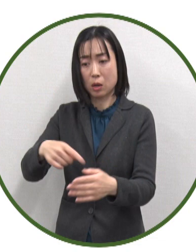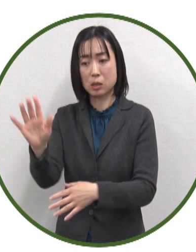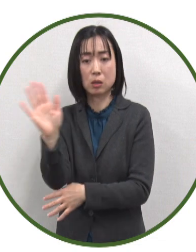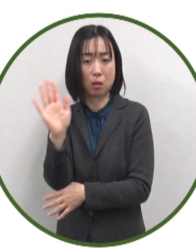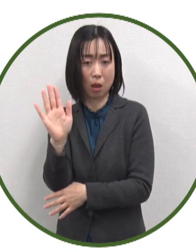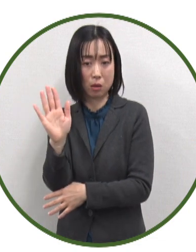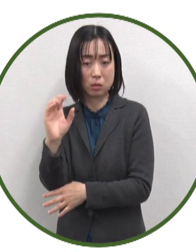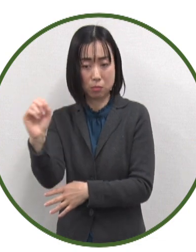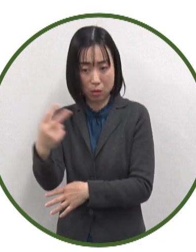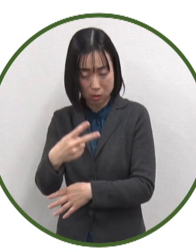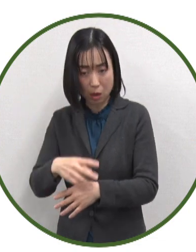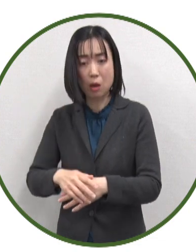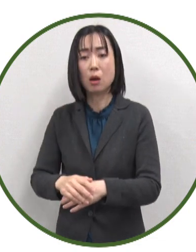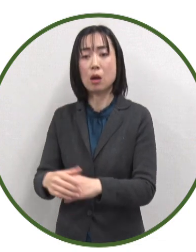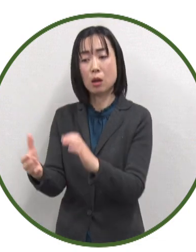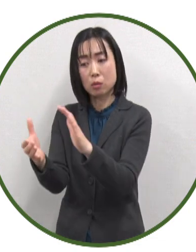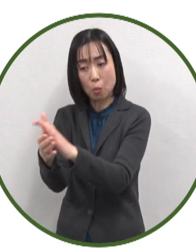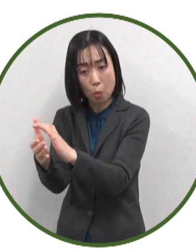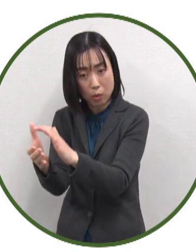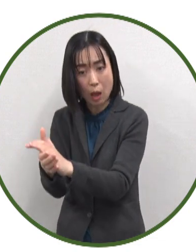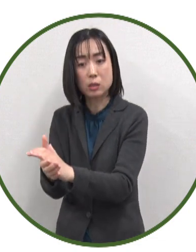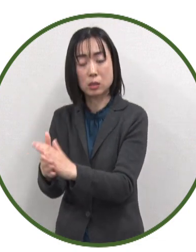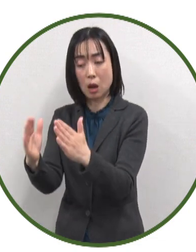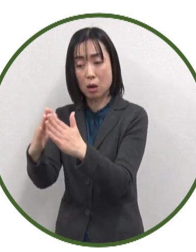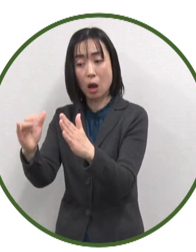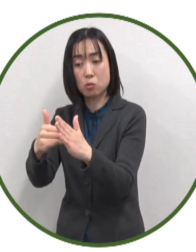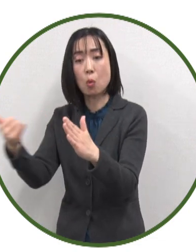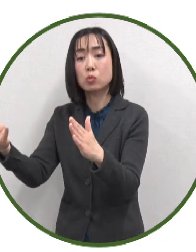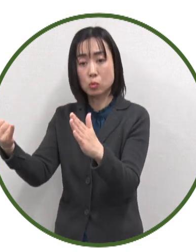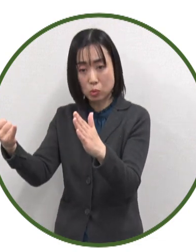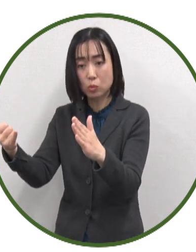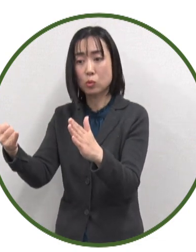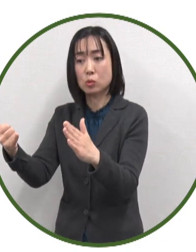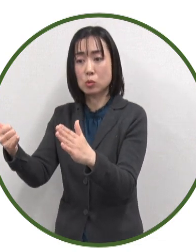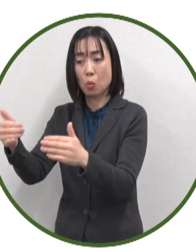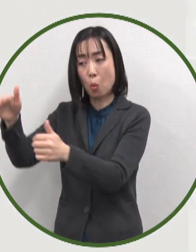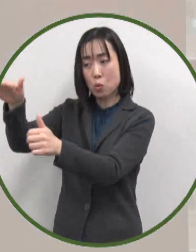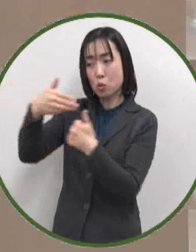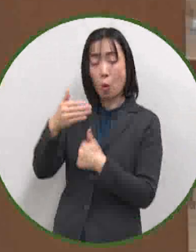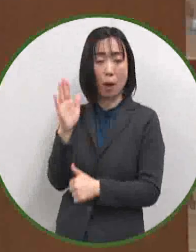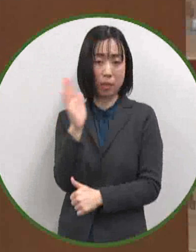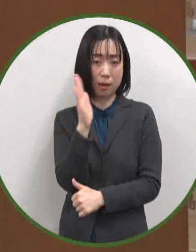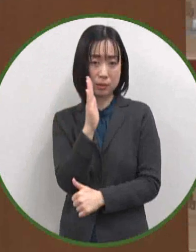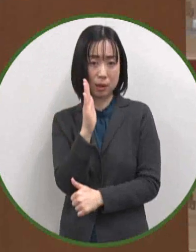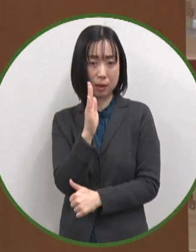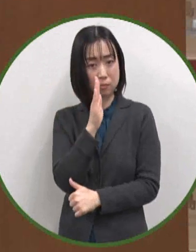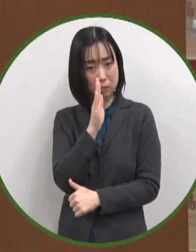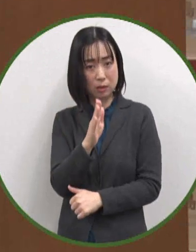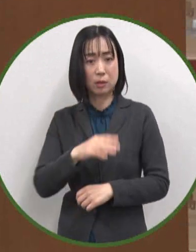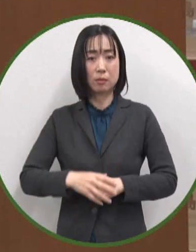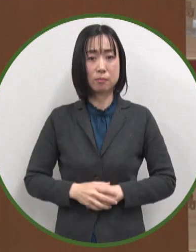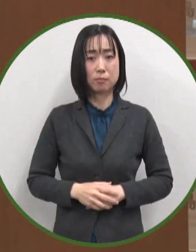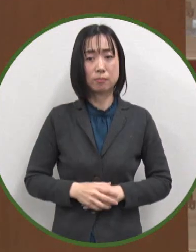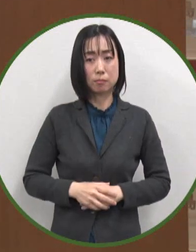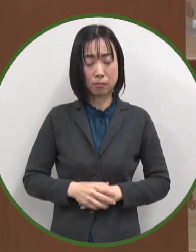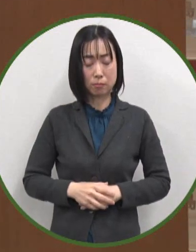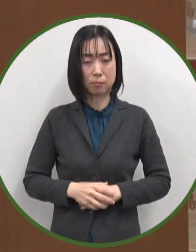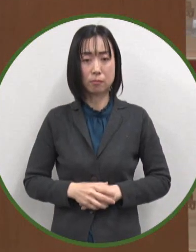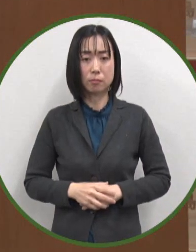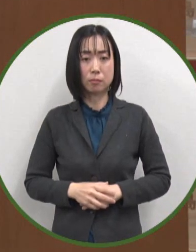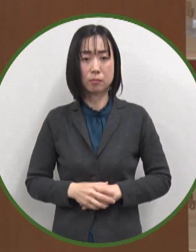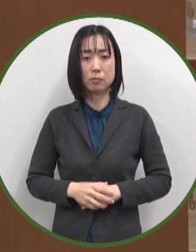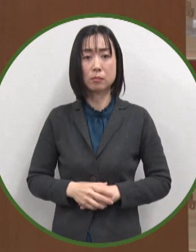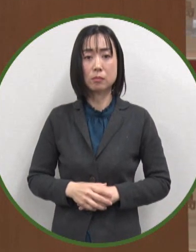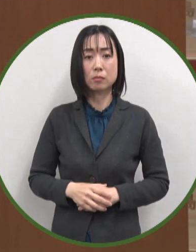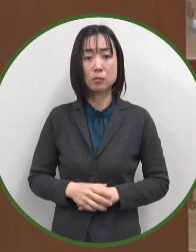族やご友人をそういった地域から県内に呼ばないでください。そして成